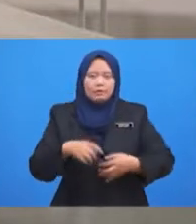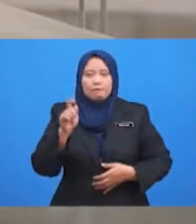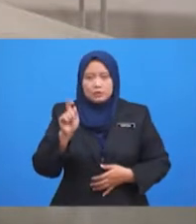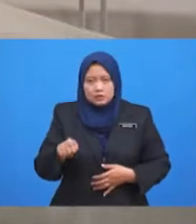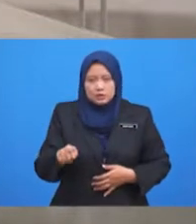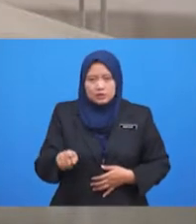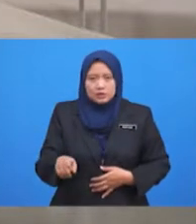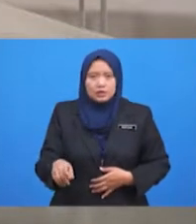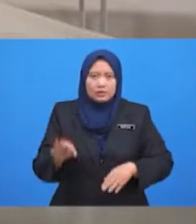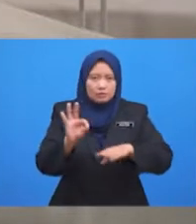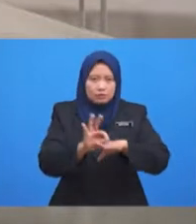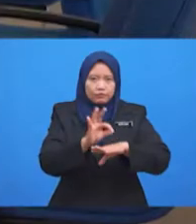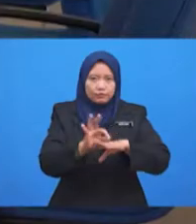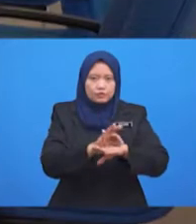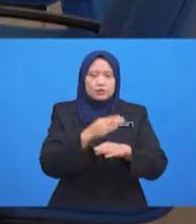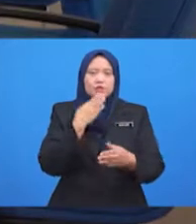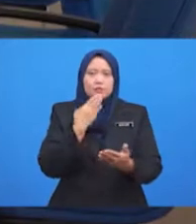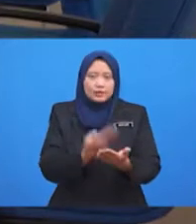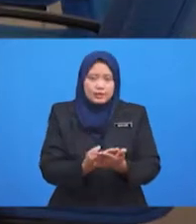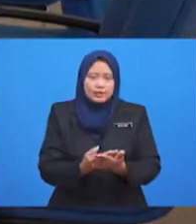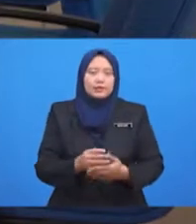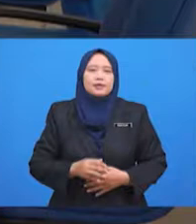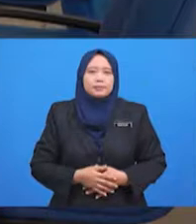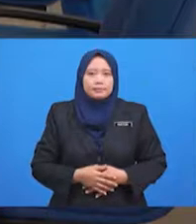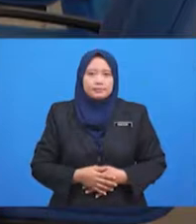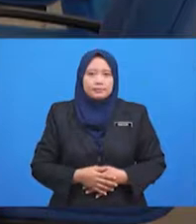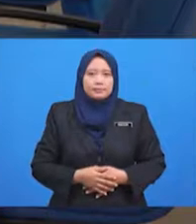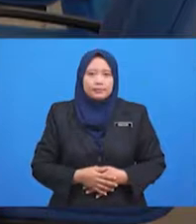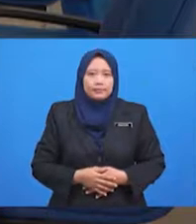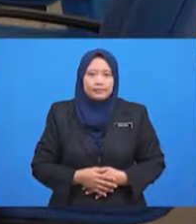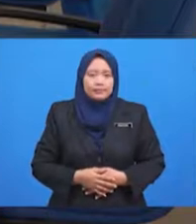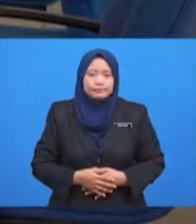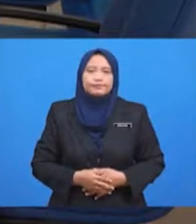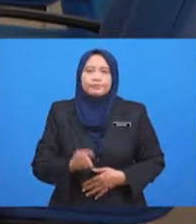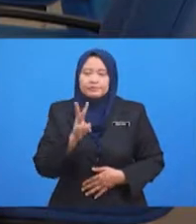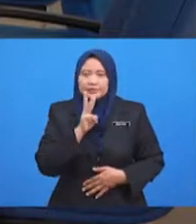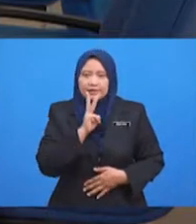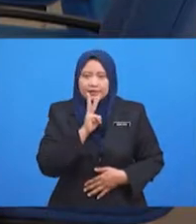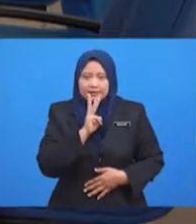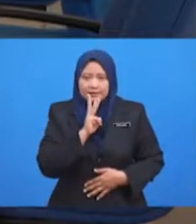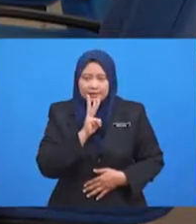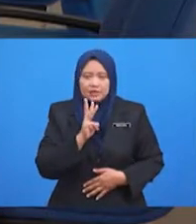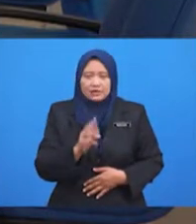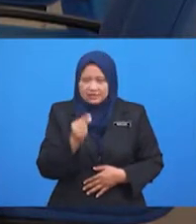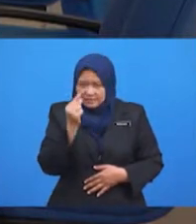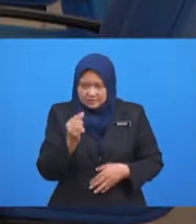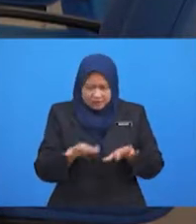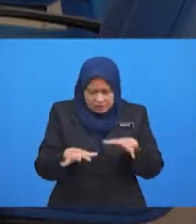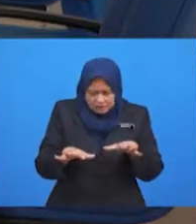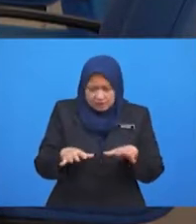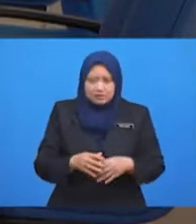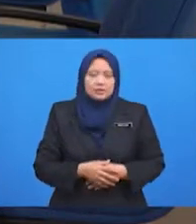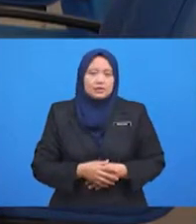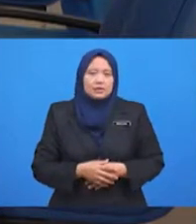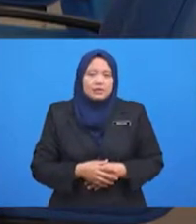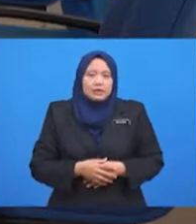dan letakkan sedikit air ke atas permukaan prop. Air akan sedikit bergetar dan pastikan